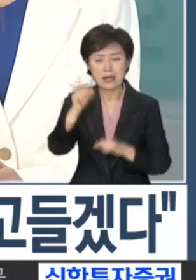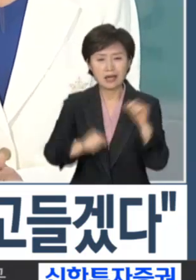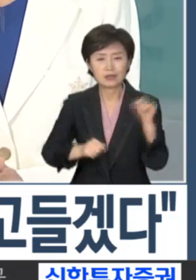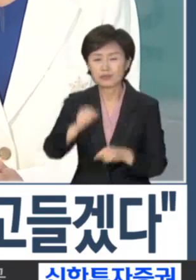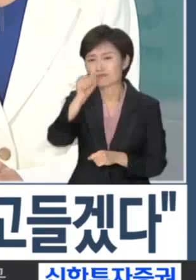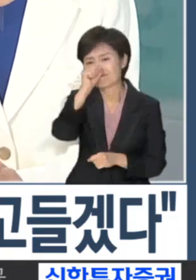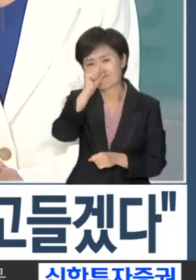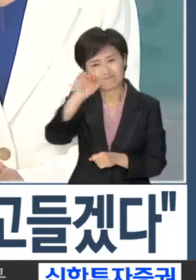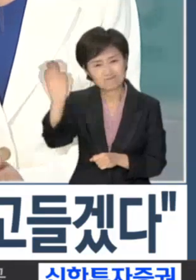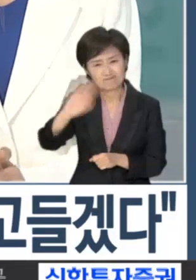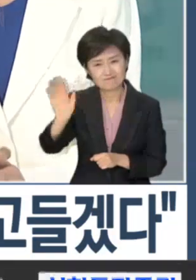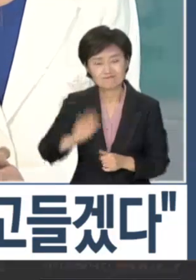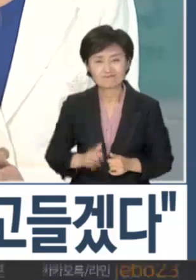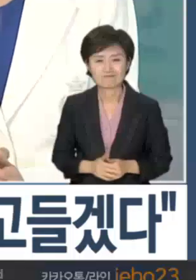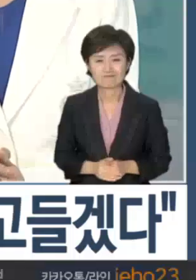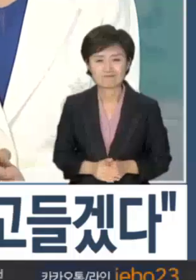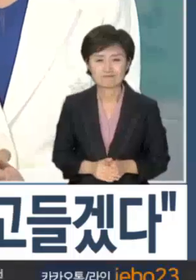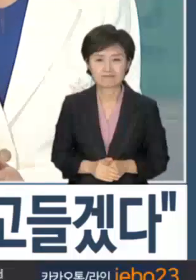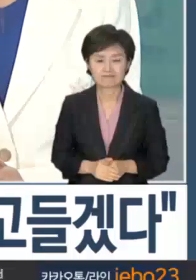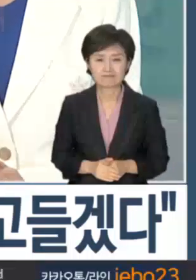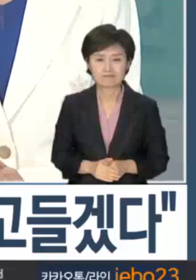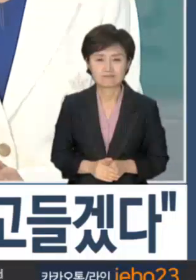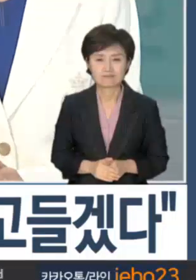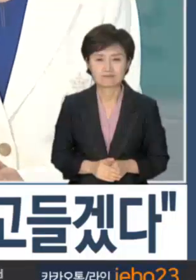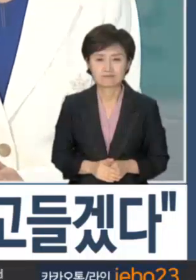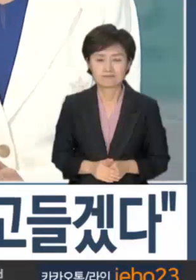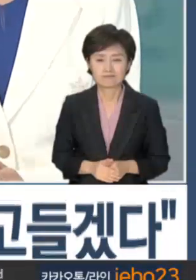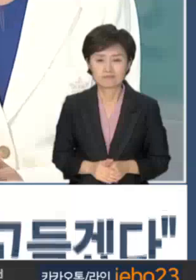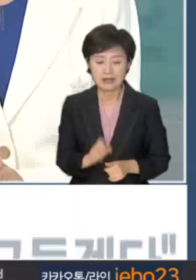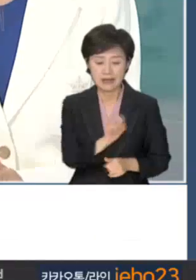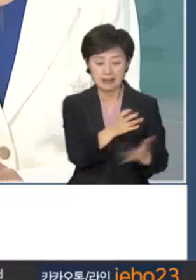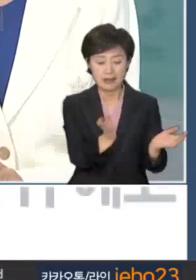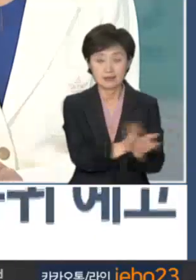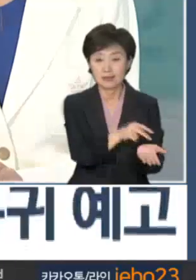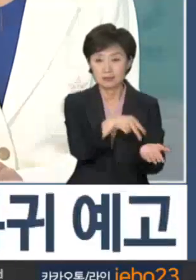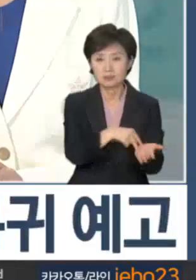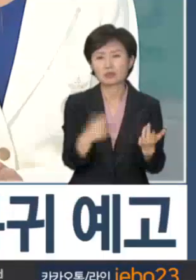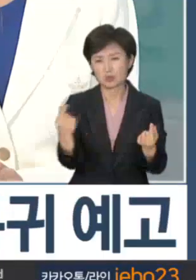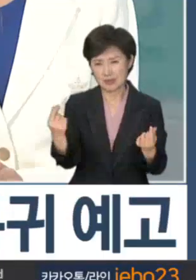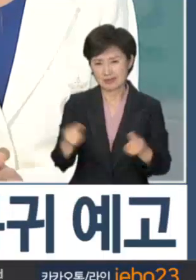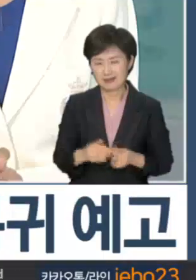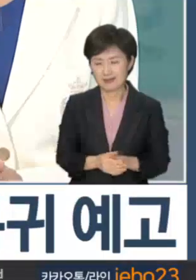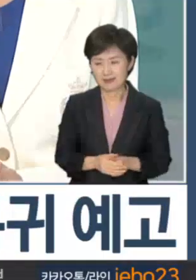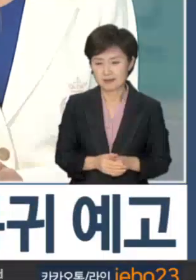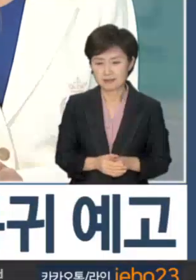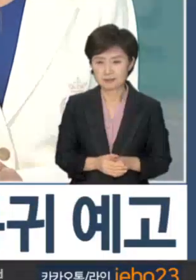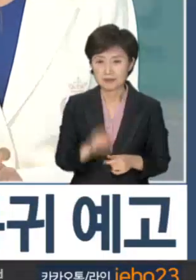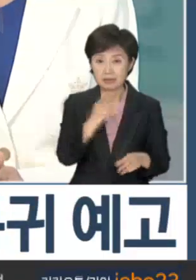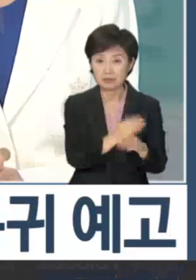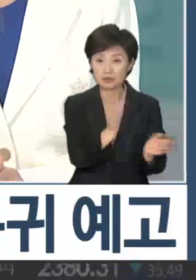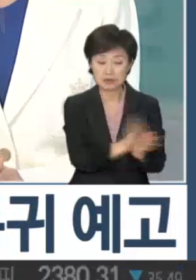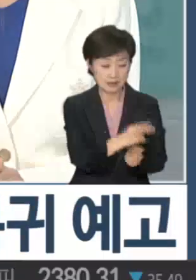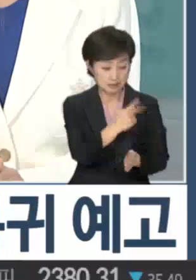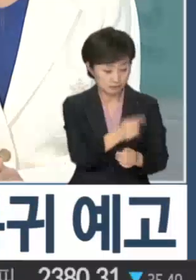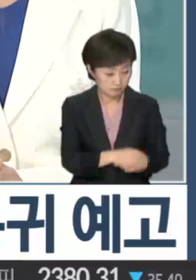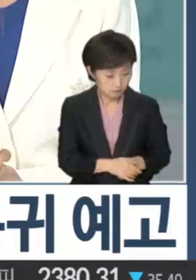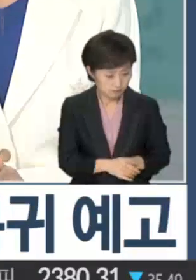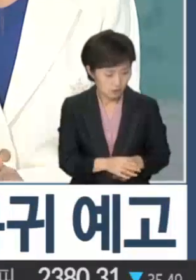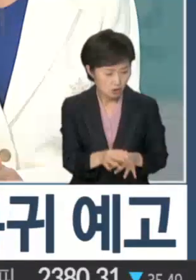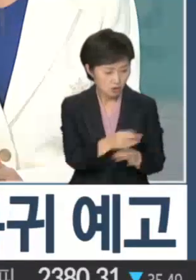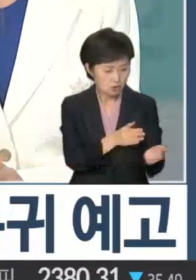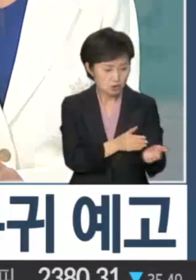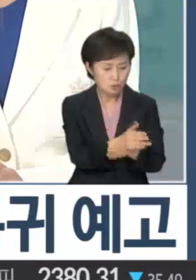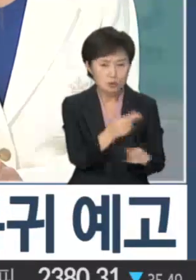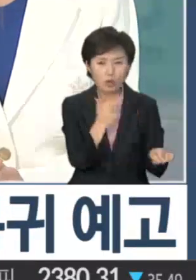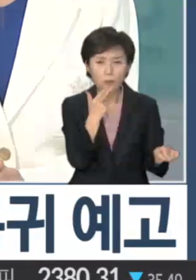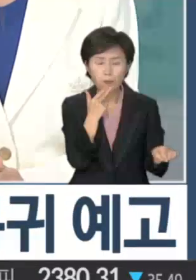보여주기식으로 끝나서는 안 되겠다라는 말씀을 드리고요. 야당에서도 마찬가지입니다. 사실 민주당도 경제 전문가가 지금 없다는